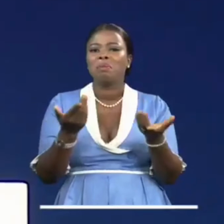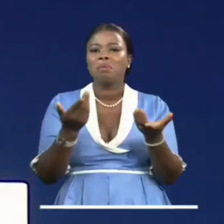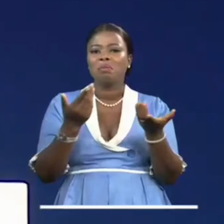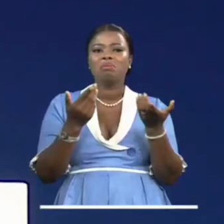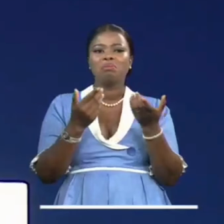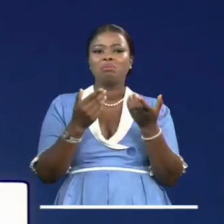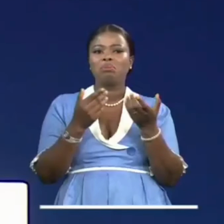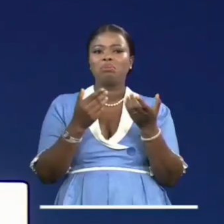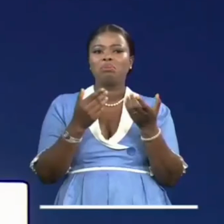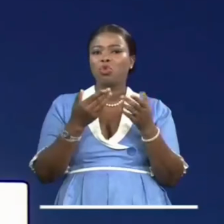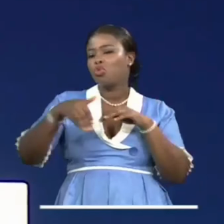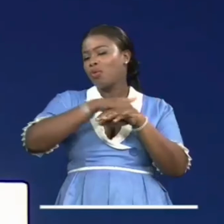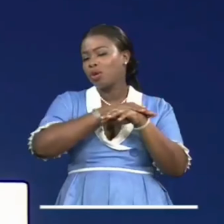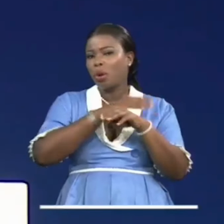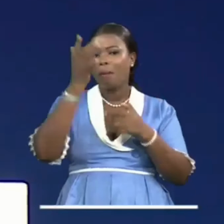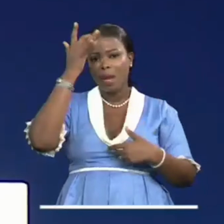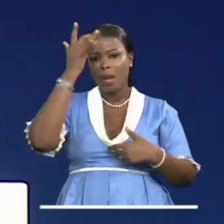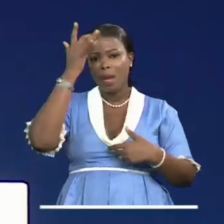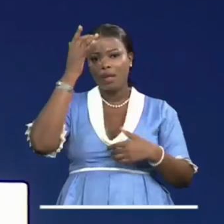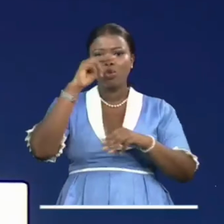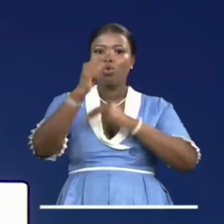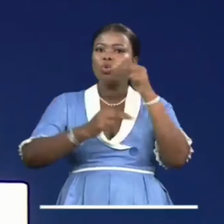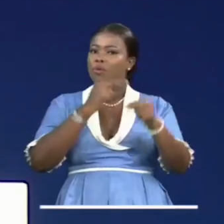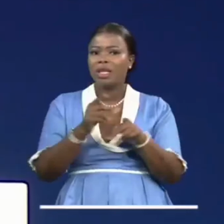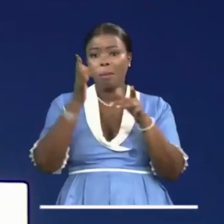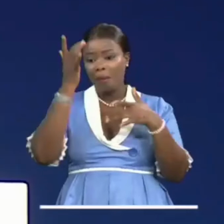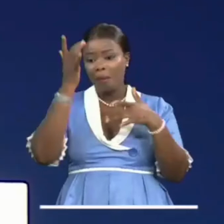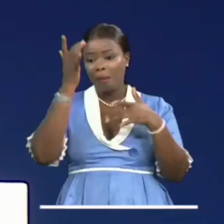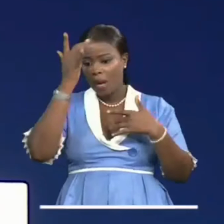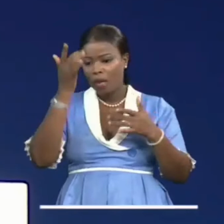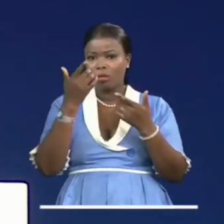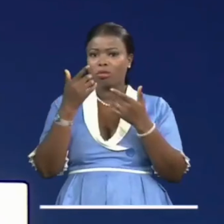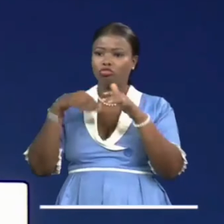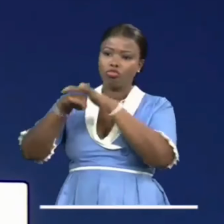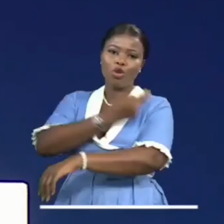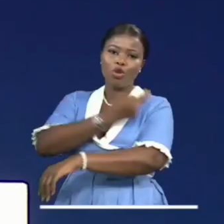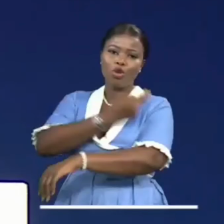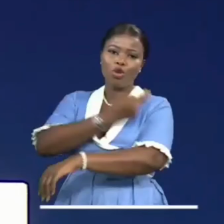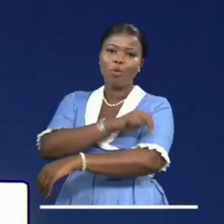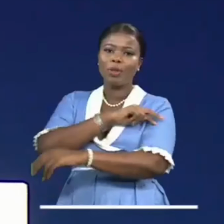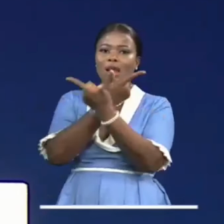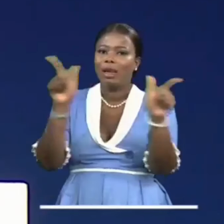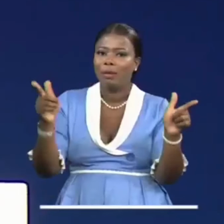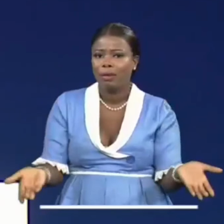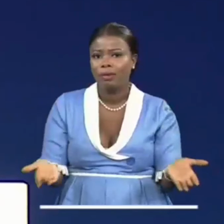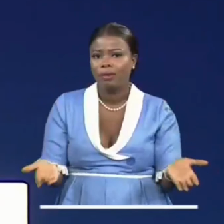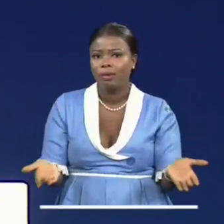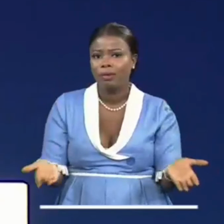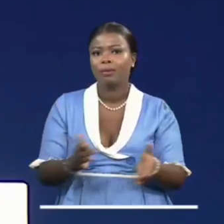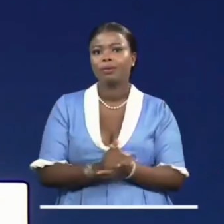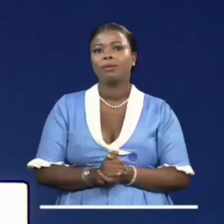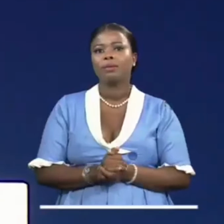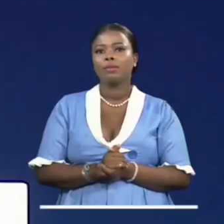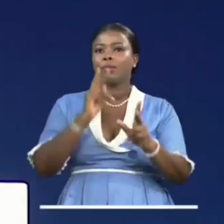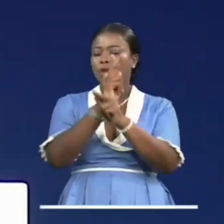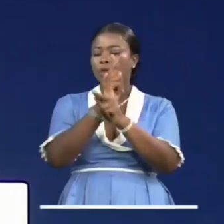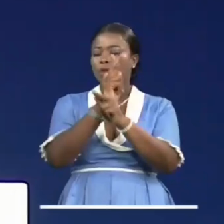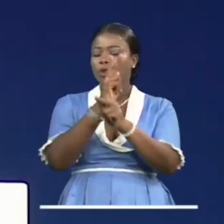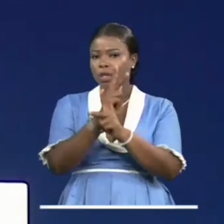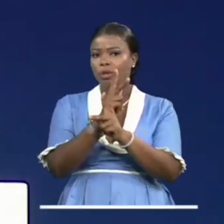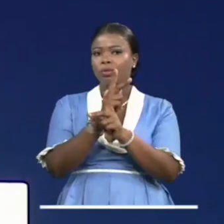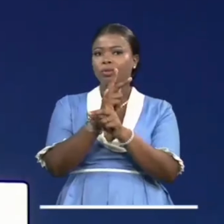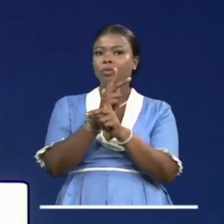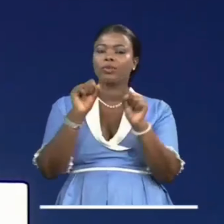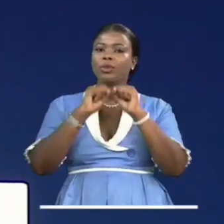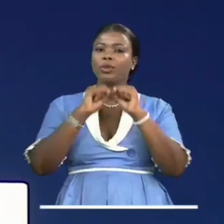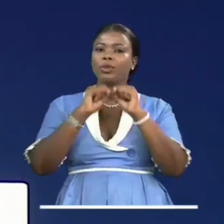couverture maladie et la problématique de la pension sont deux problématiques fondamentales pour renforcer la protection sociale à côté des bourses de